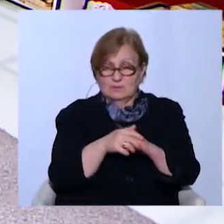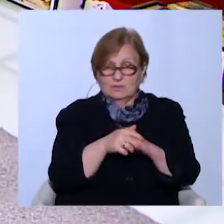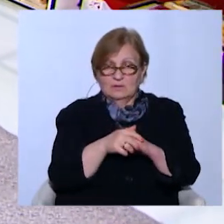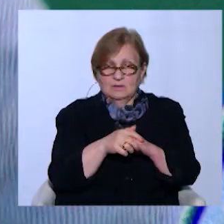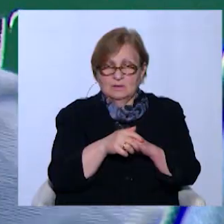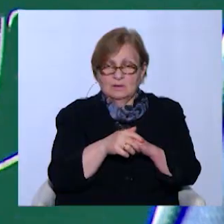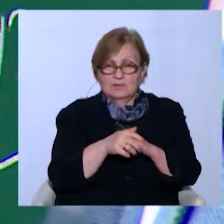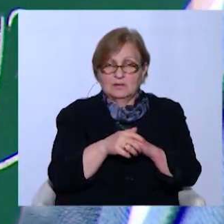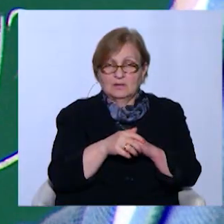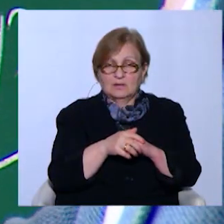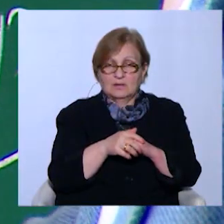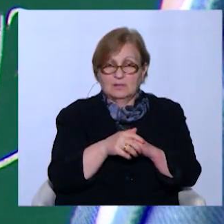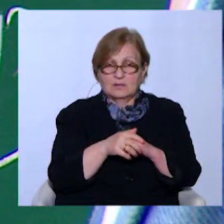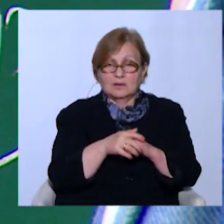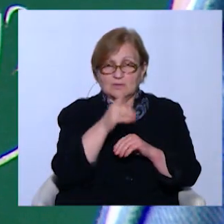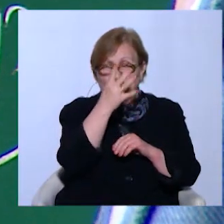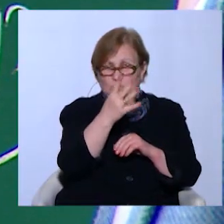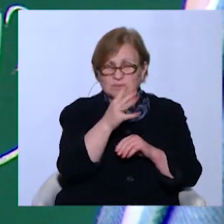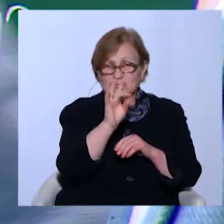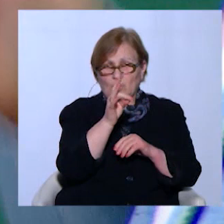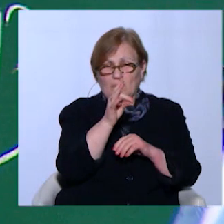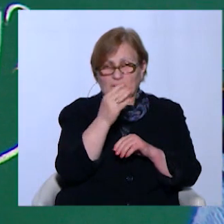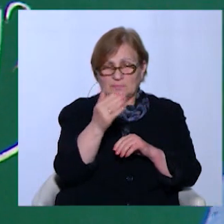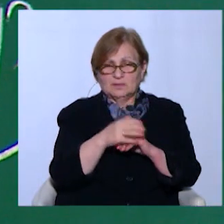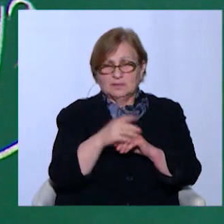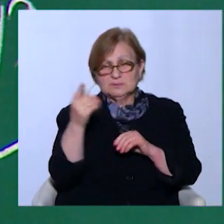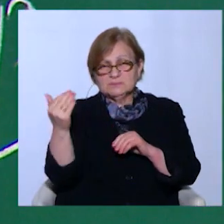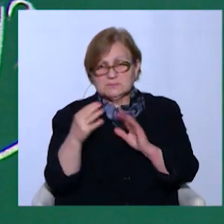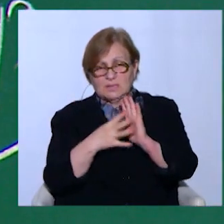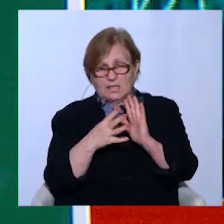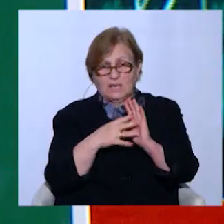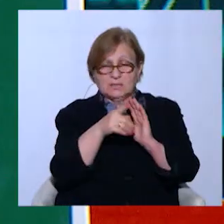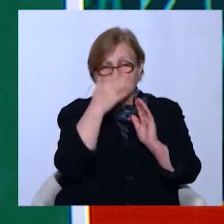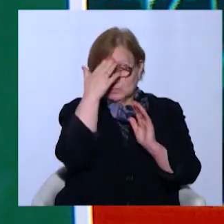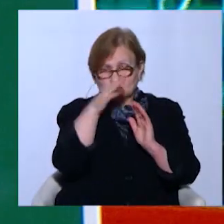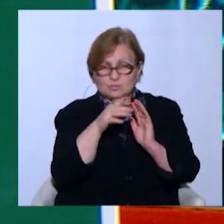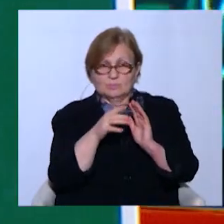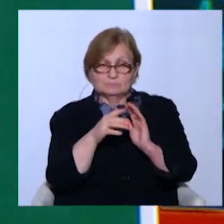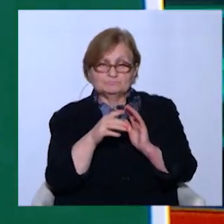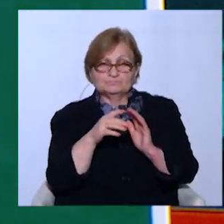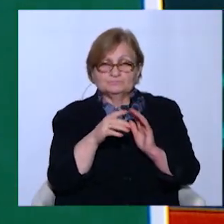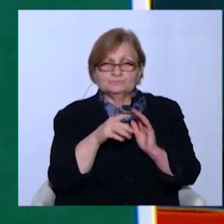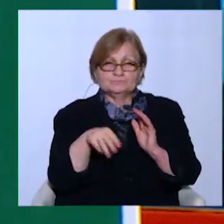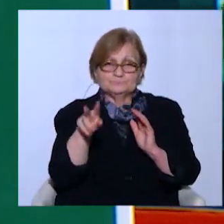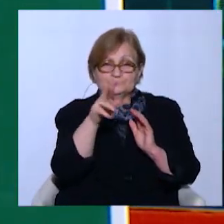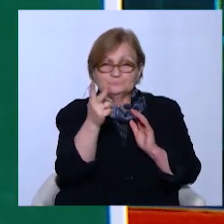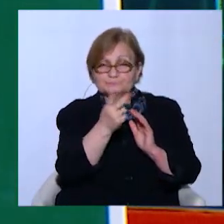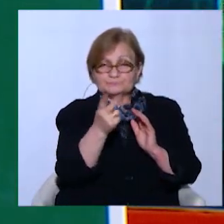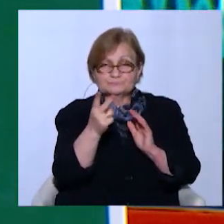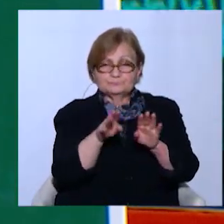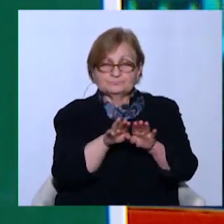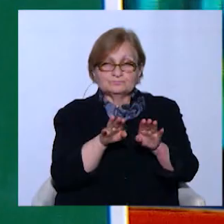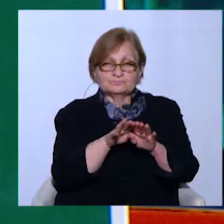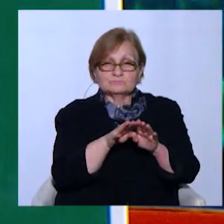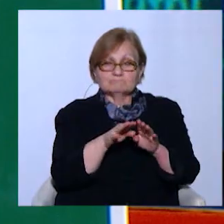ეს არის 9, ეს არის x, ესეც არის x. დიახ. ჩვენ უკვე დავადგინეთ, რომ ეს ორი სამკუთხედი მსგავსია,